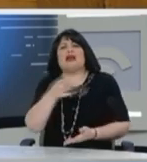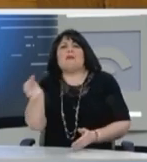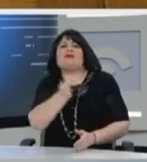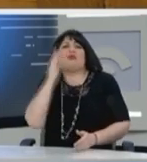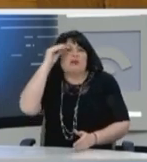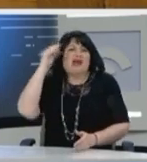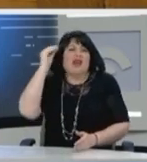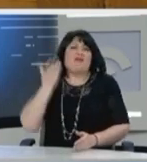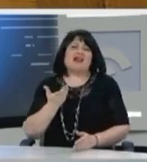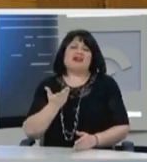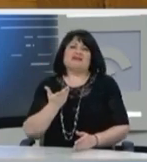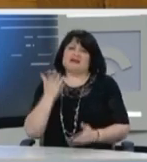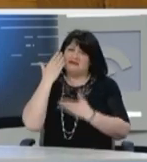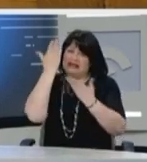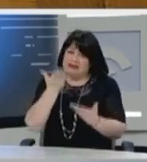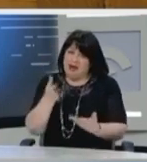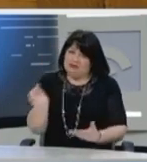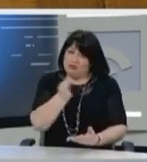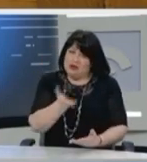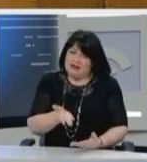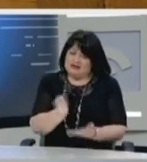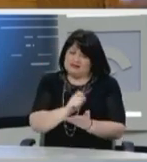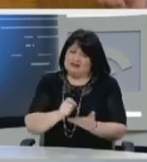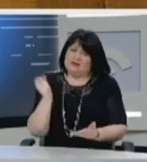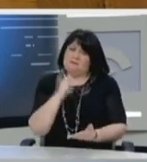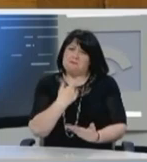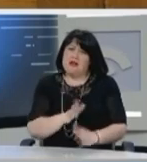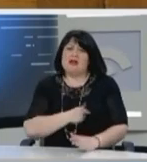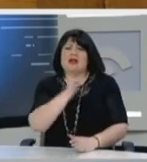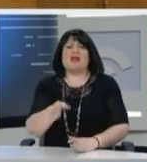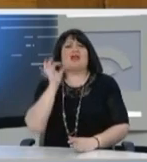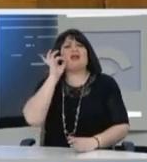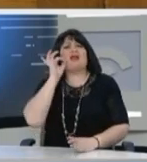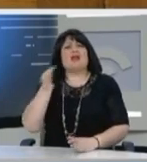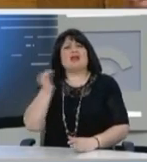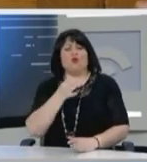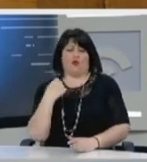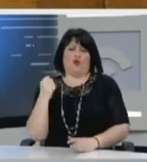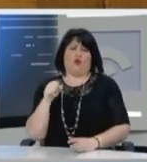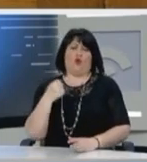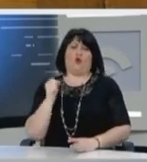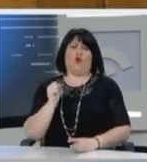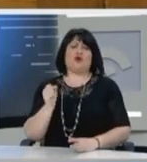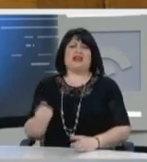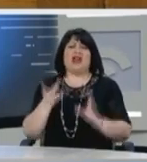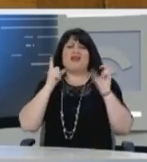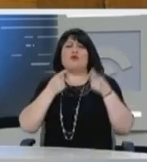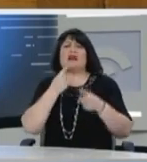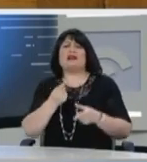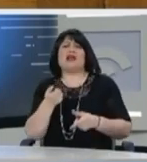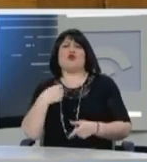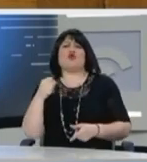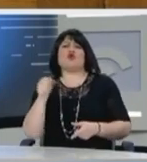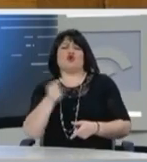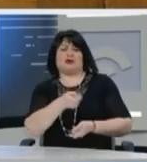δηλαδή. Σας τιμάει η δήλωση? Και μετά πάτε στη Θεσσαλονίκη και λέτε είμαστε κατά τη συμφωνία των Πρεσπών. Τι